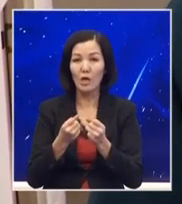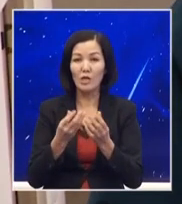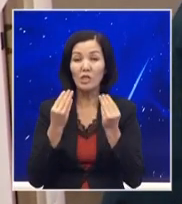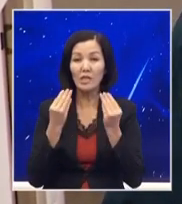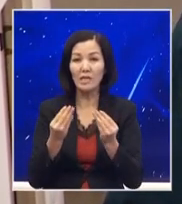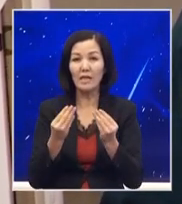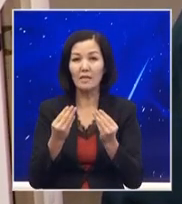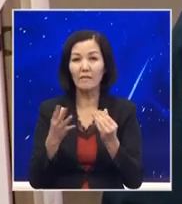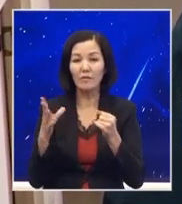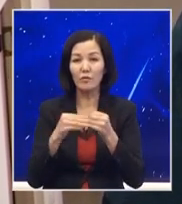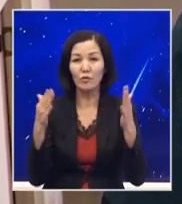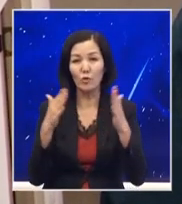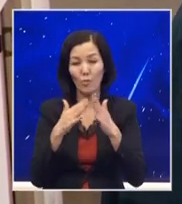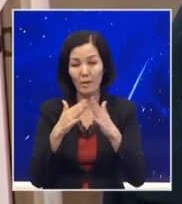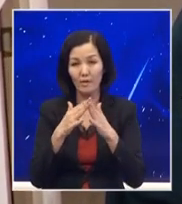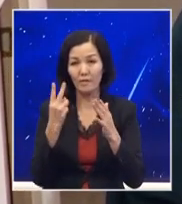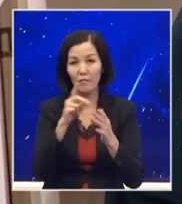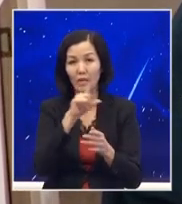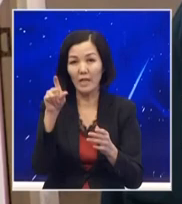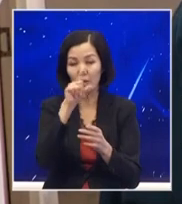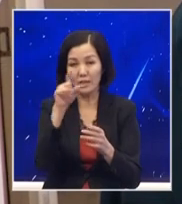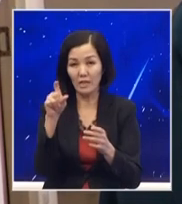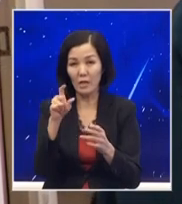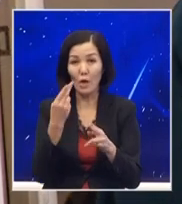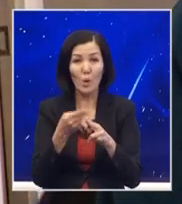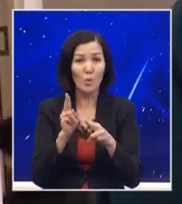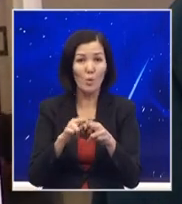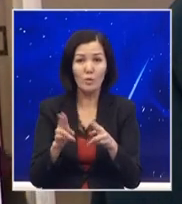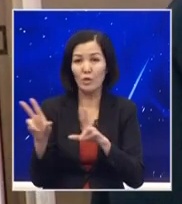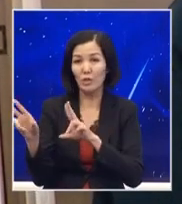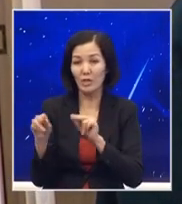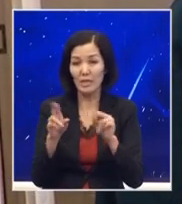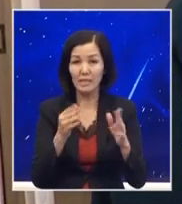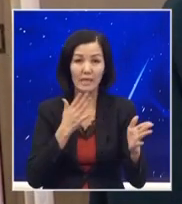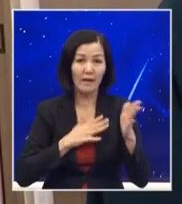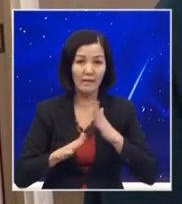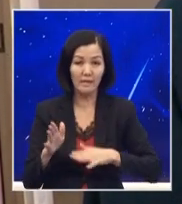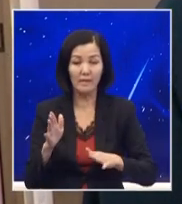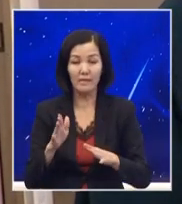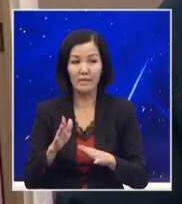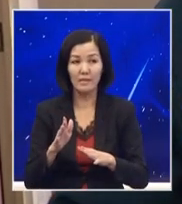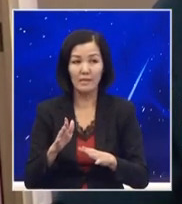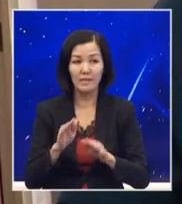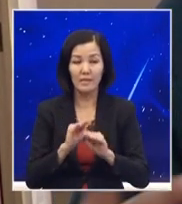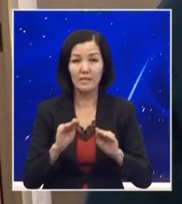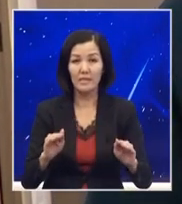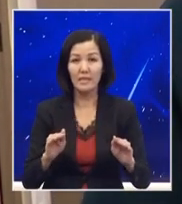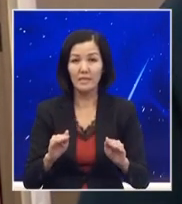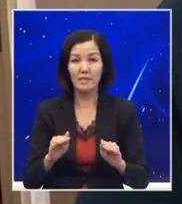шикарного коттеджного дома. Очень безумно счастливы, рады. Дети об